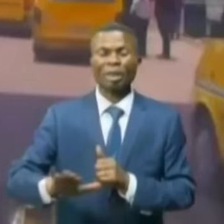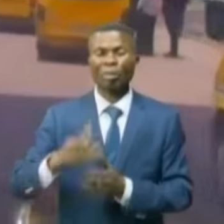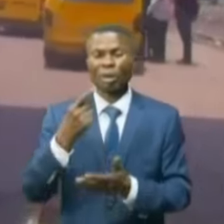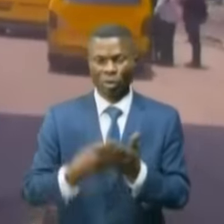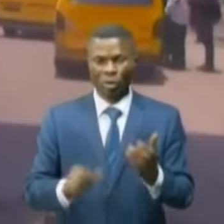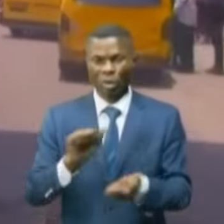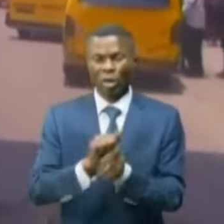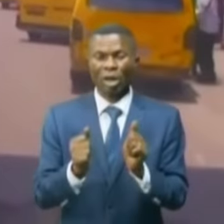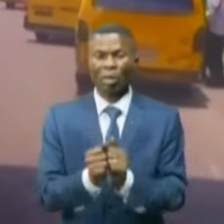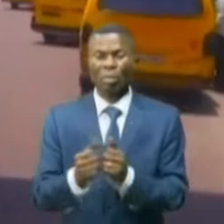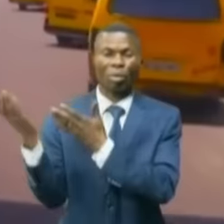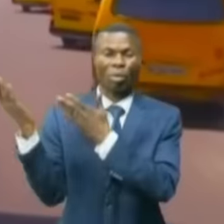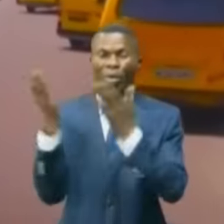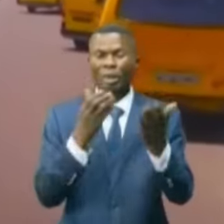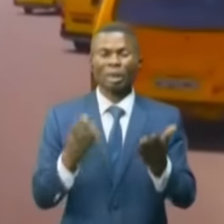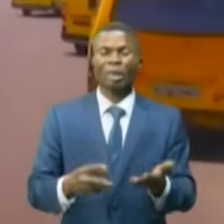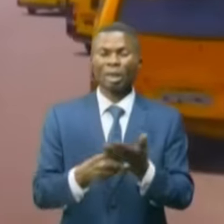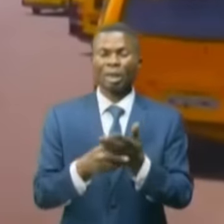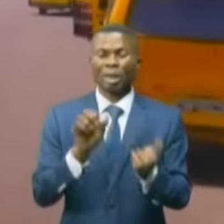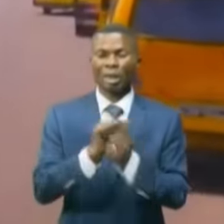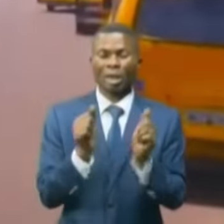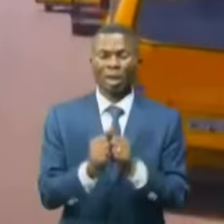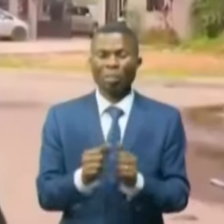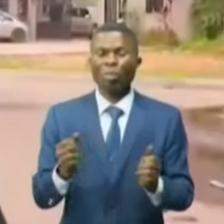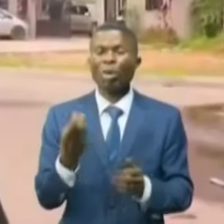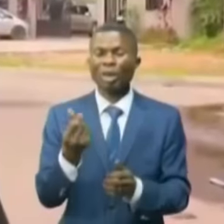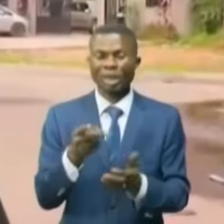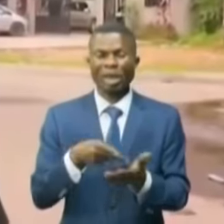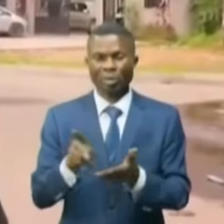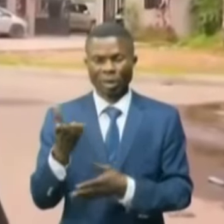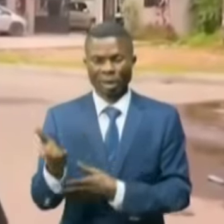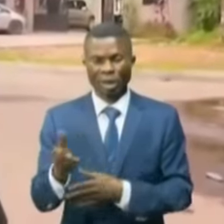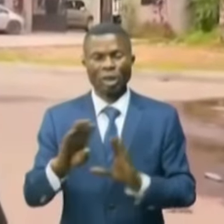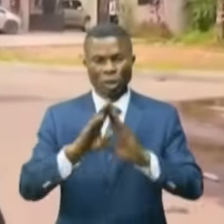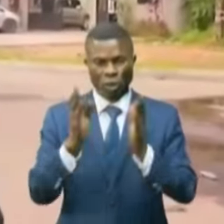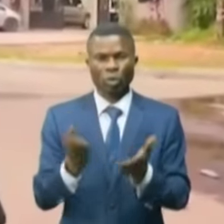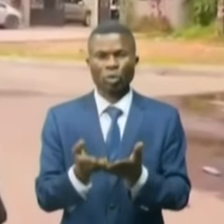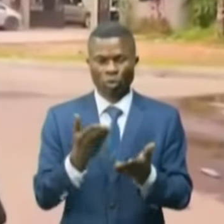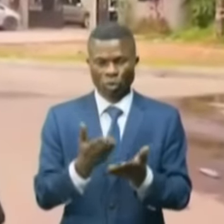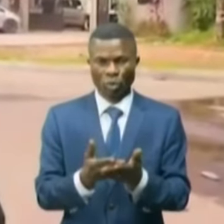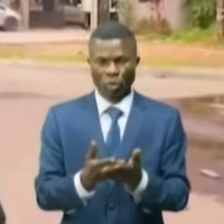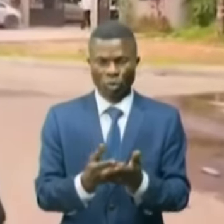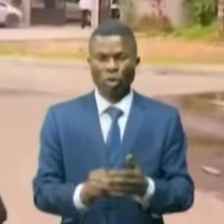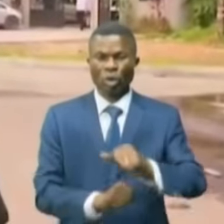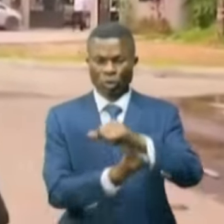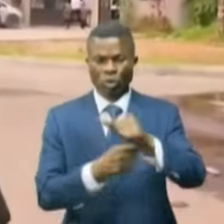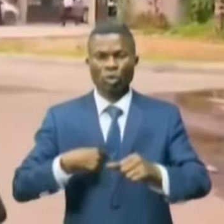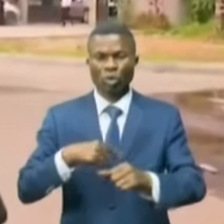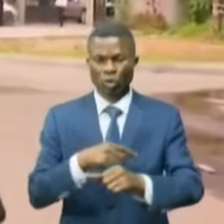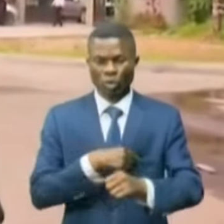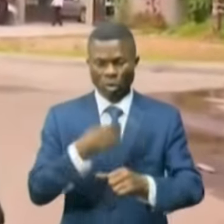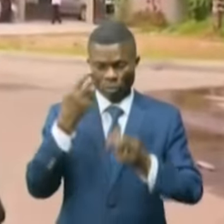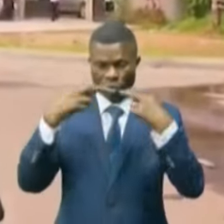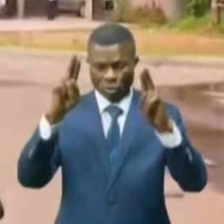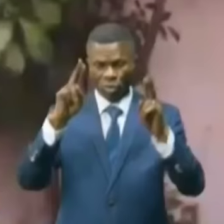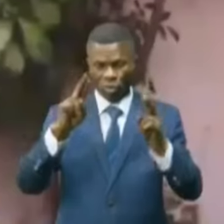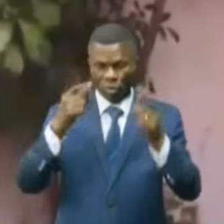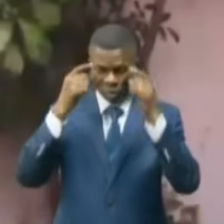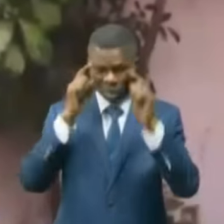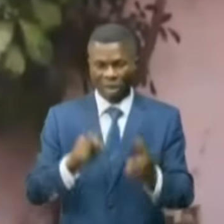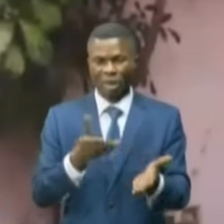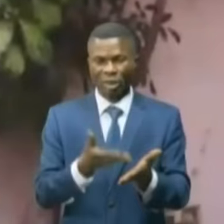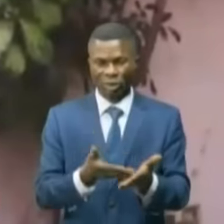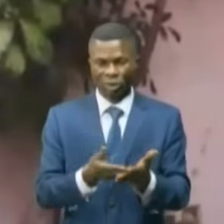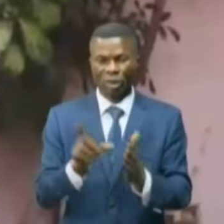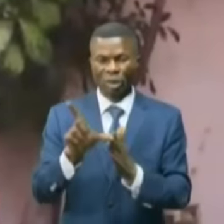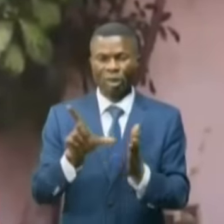de transport, les problèmes de motivation. Tout cela doit nous accompagner pour la réussite de cette mesure. Nous nous